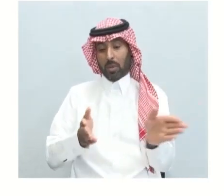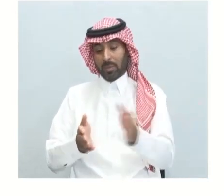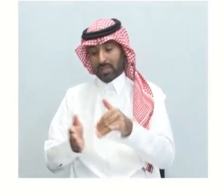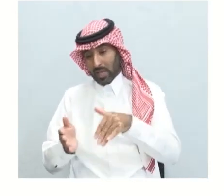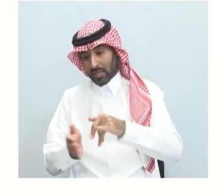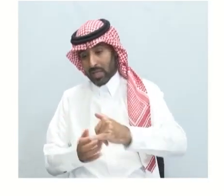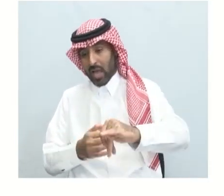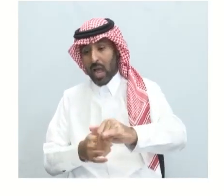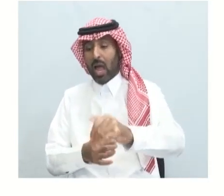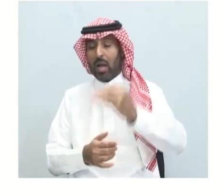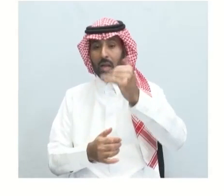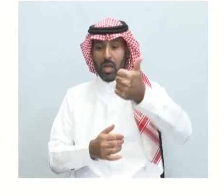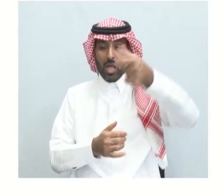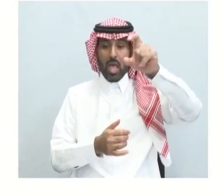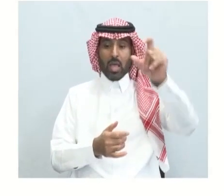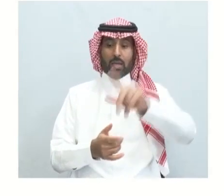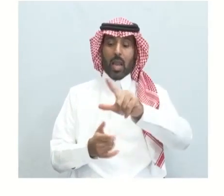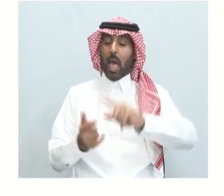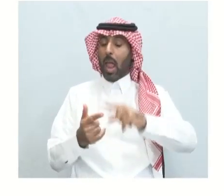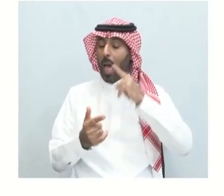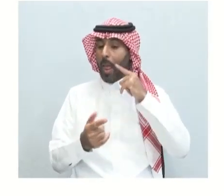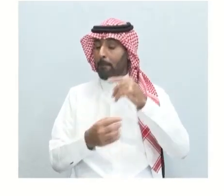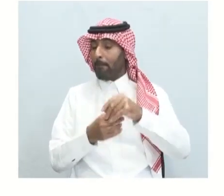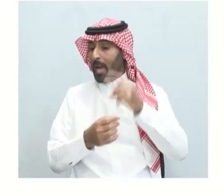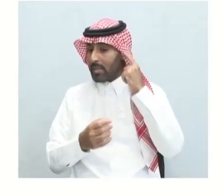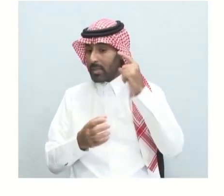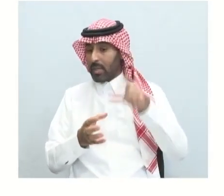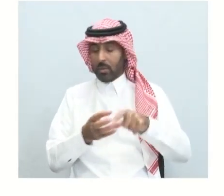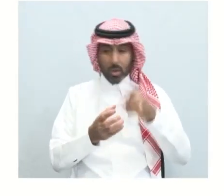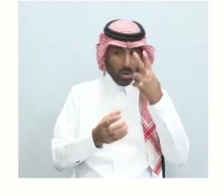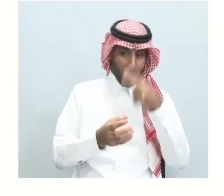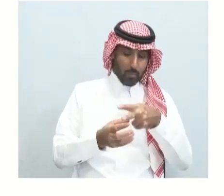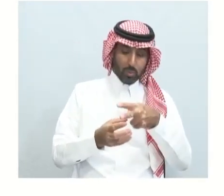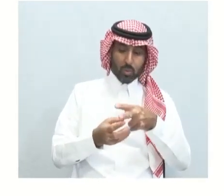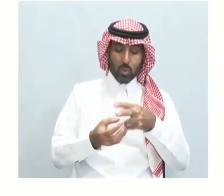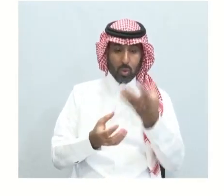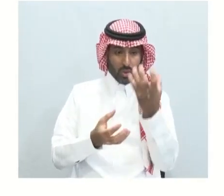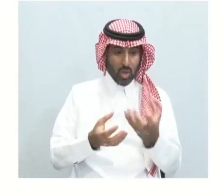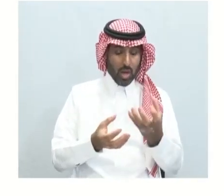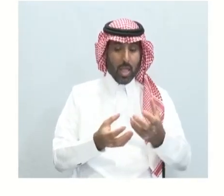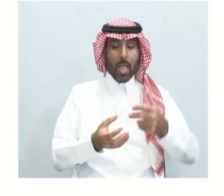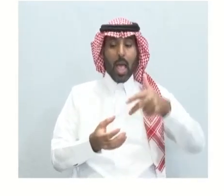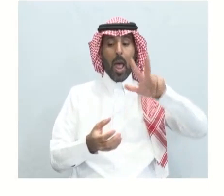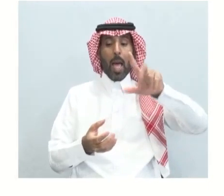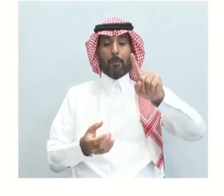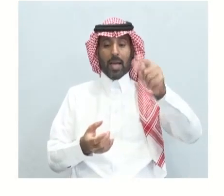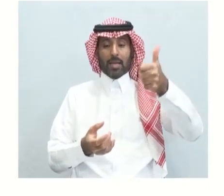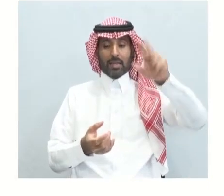المنوره ان يرى بوضوح حجاره البازلت السوداء التي